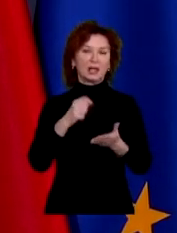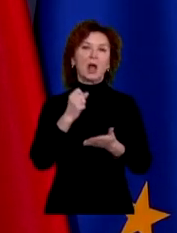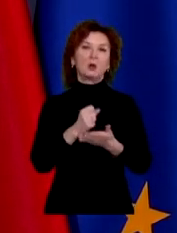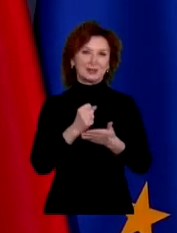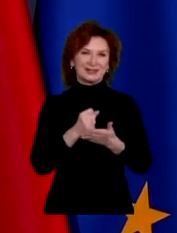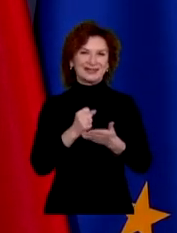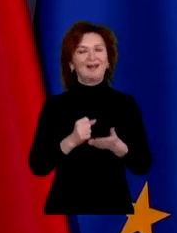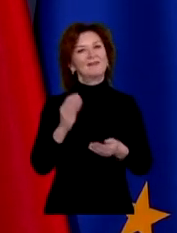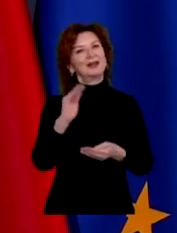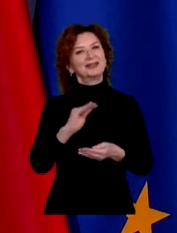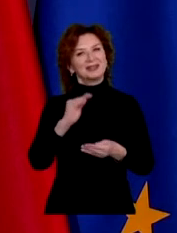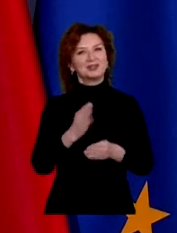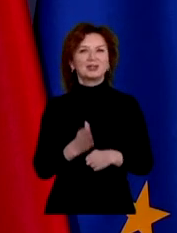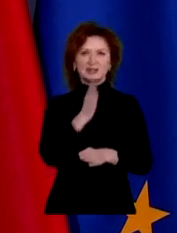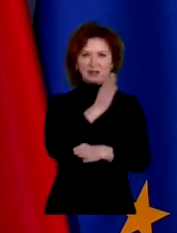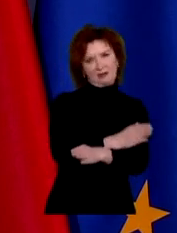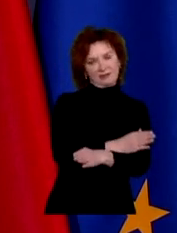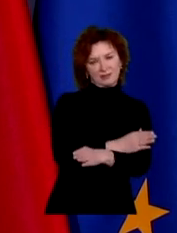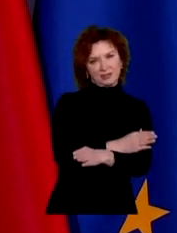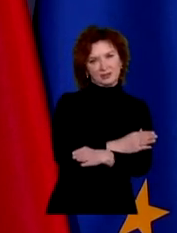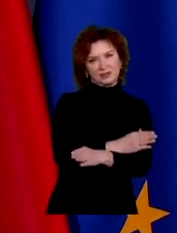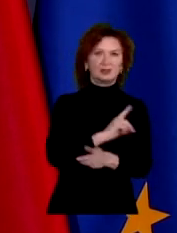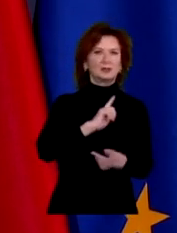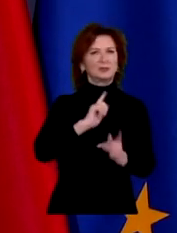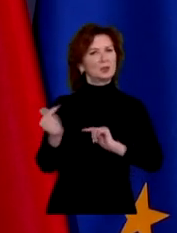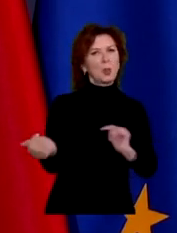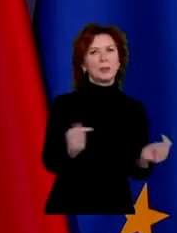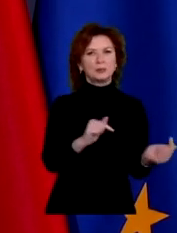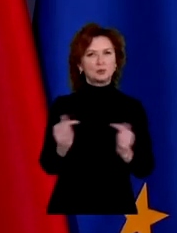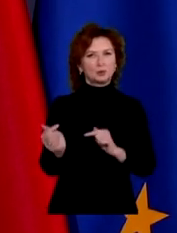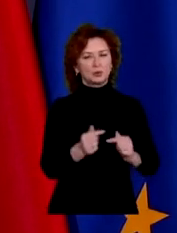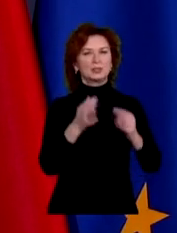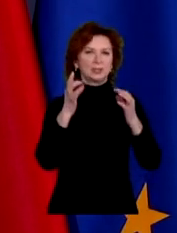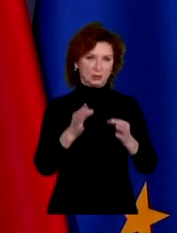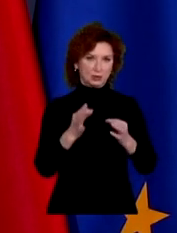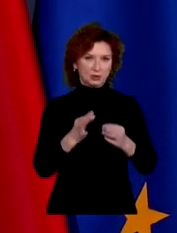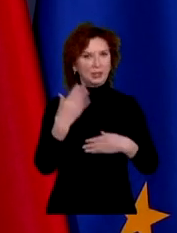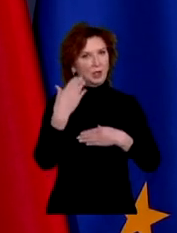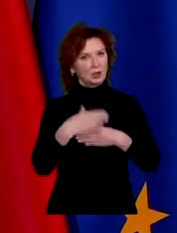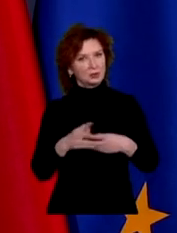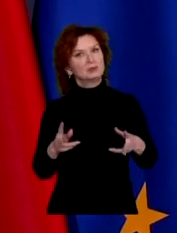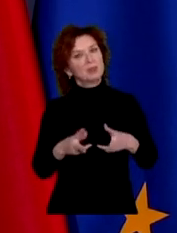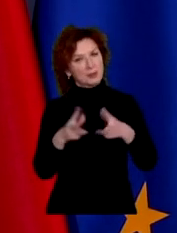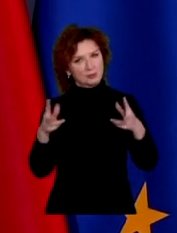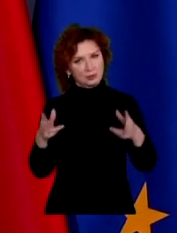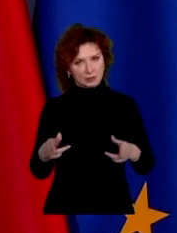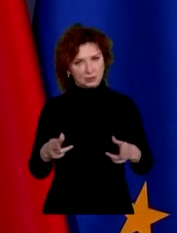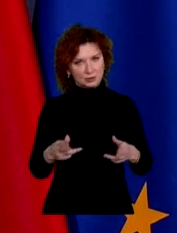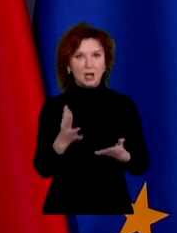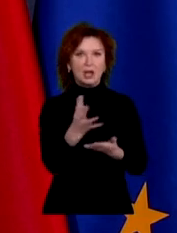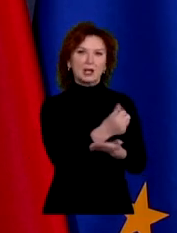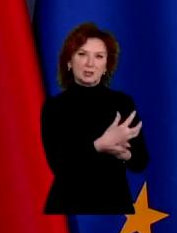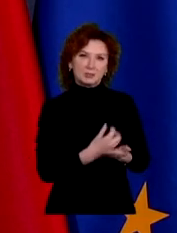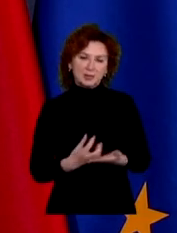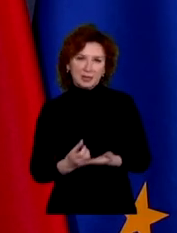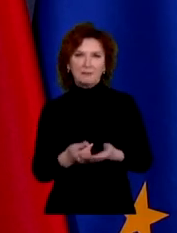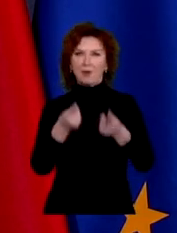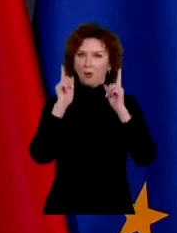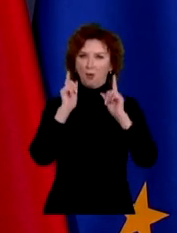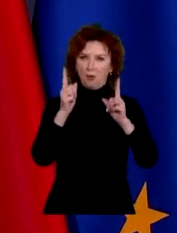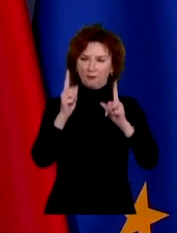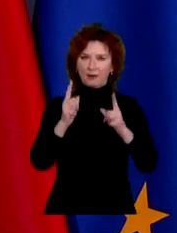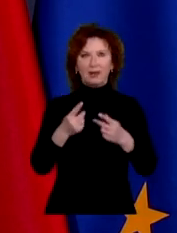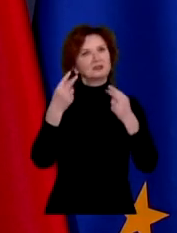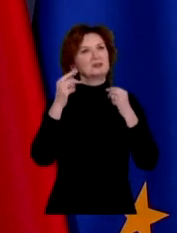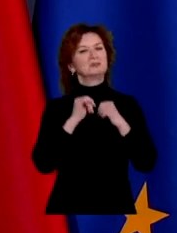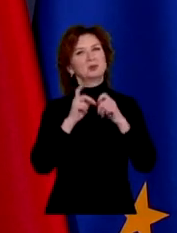prekonsultacji. Ona dzisiaj kończy właśnie tę fazę. Zbieramy wszystkie uwagi, które zostały zgłoszone przez poszczególne grupy medialne, przez